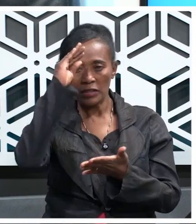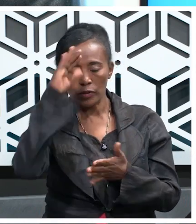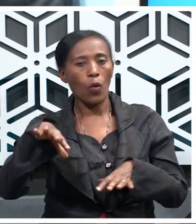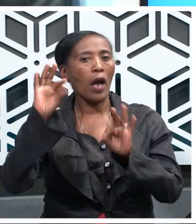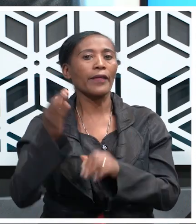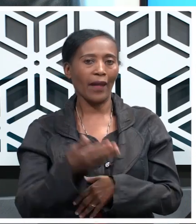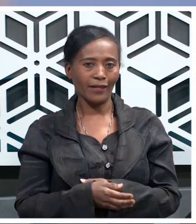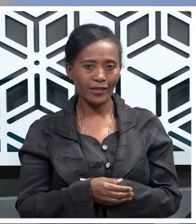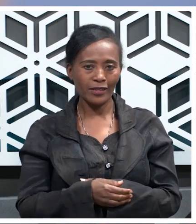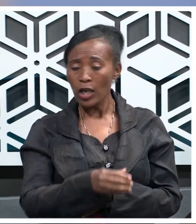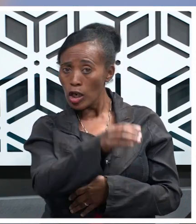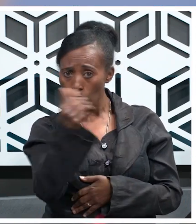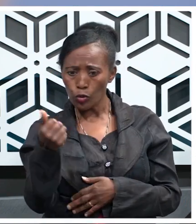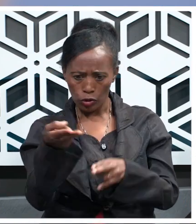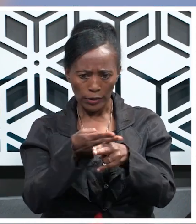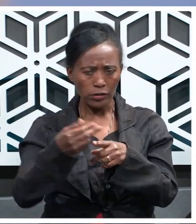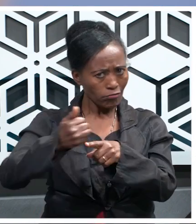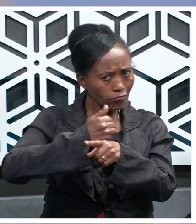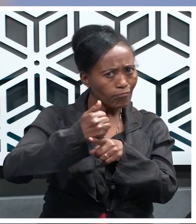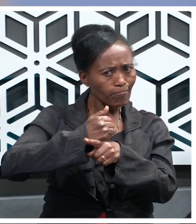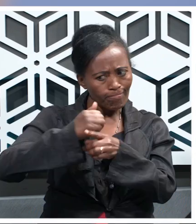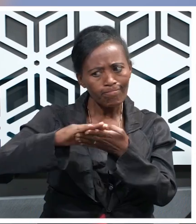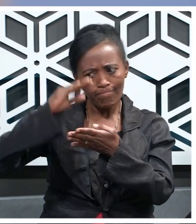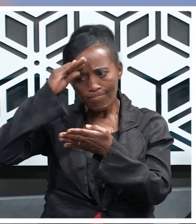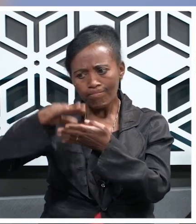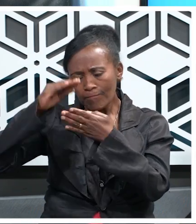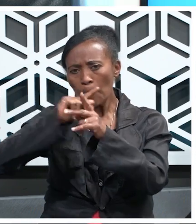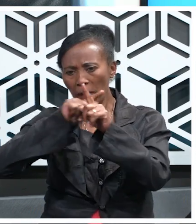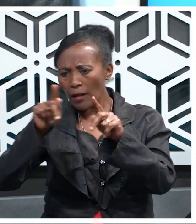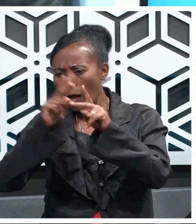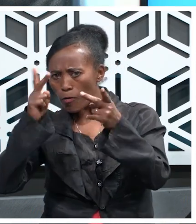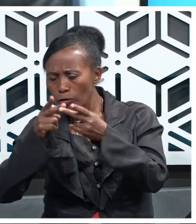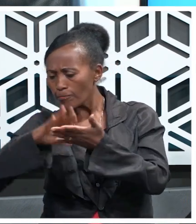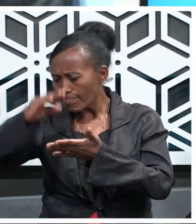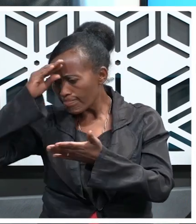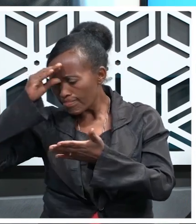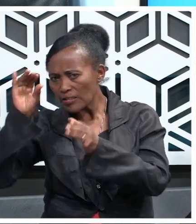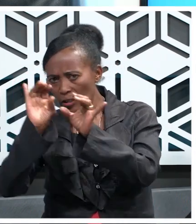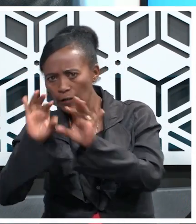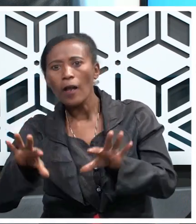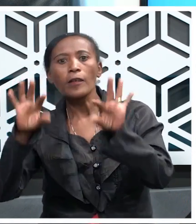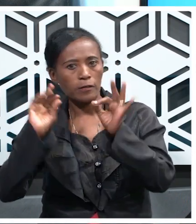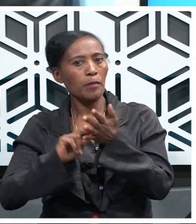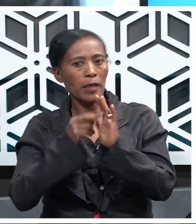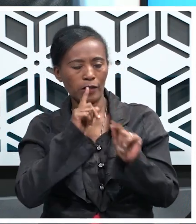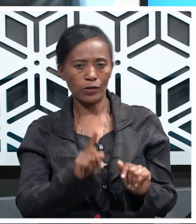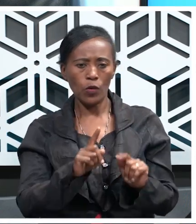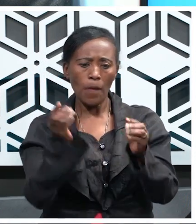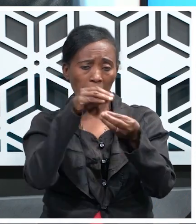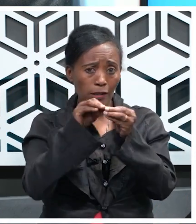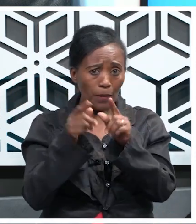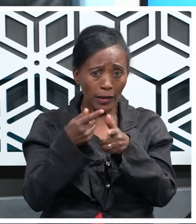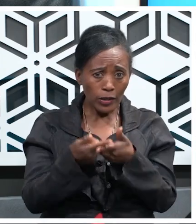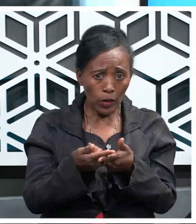የሰርተፊኬት ትምህርቷን አግኝታለች። ሌሎችም አጫጭር ስልጠናዎቹን በተለያዩ መስኮች አግኝታለች፣ ተያያዥ ስልጠናዎች ማለት